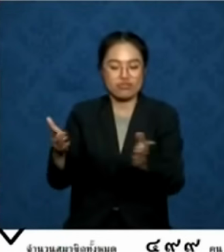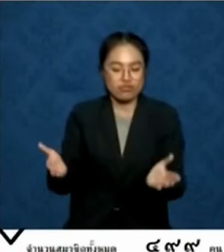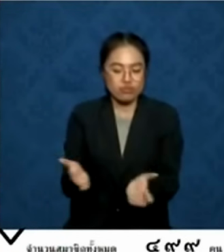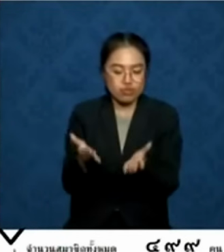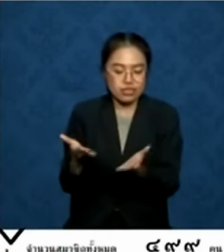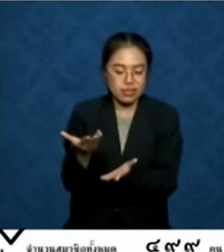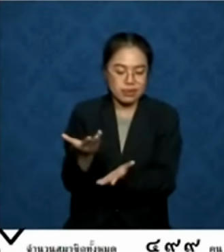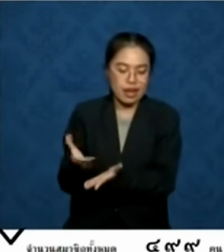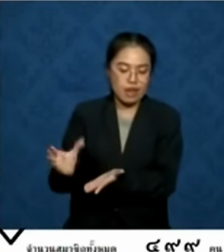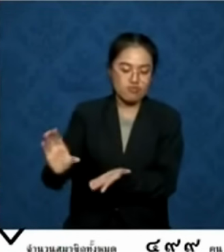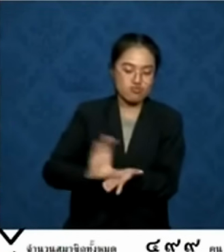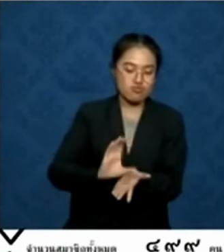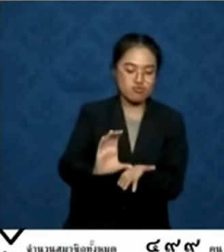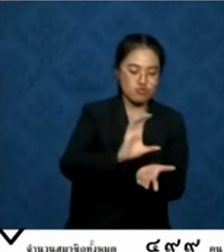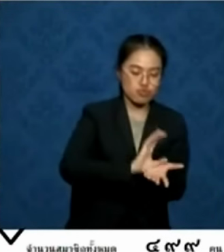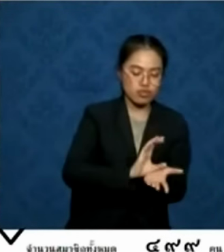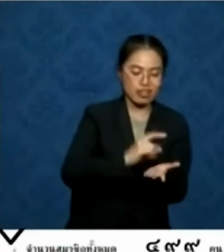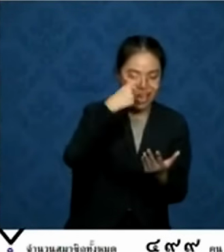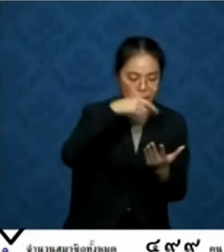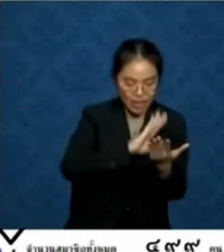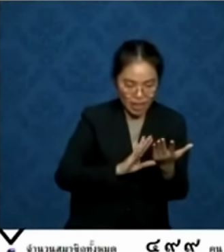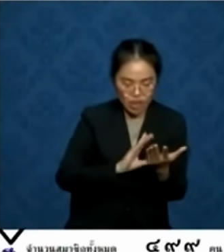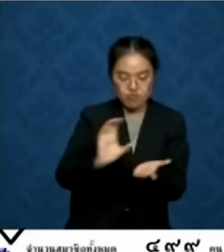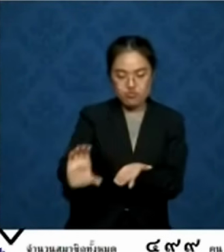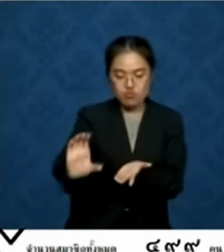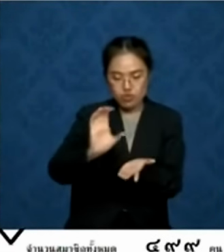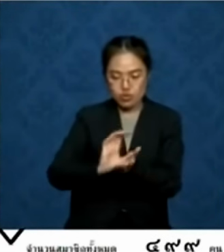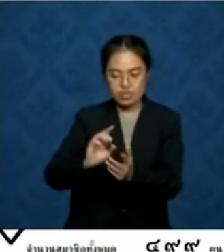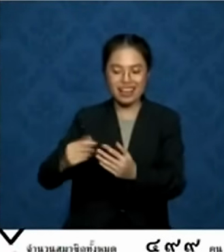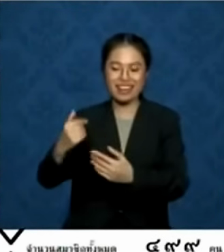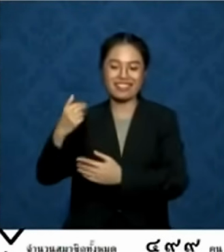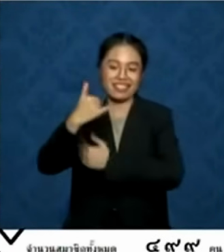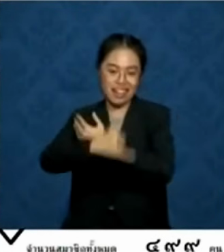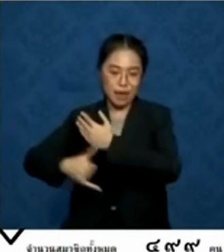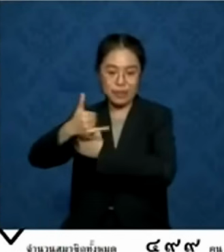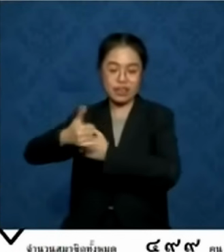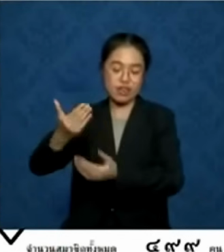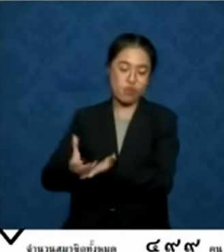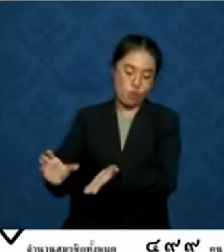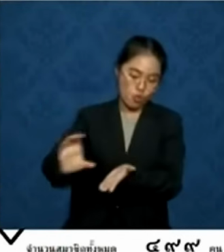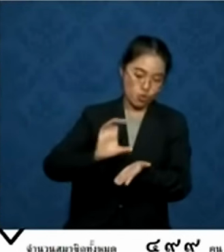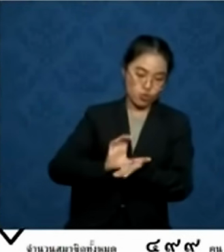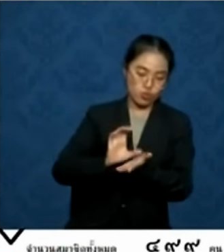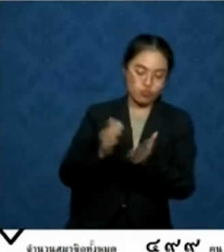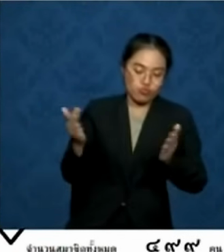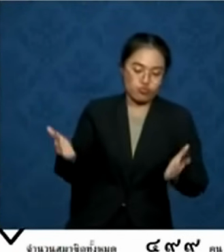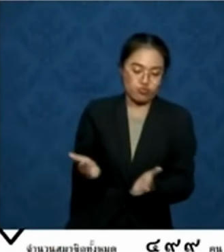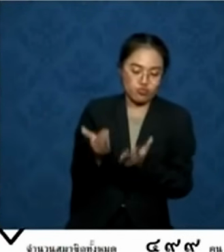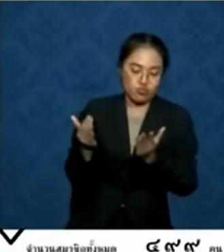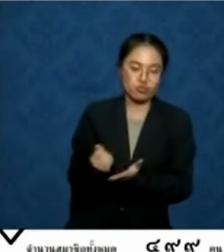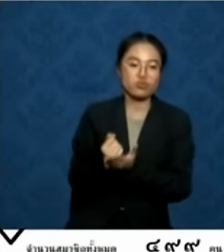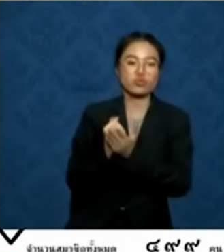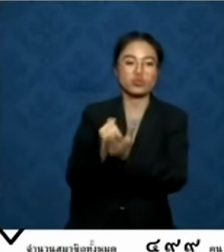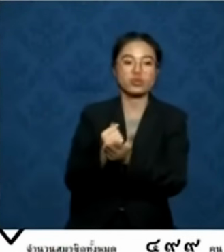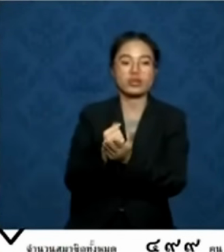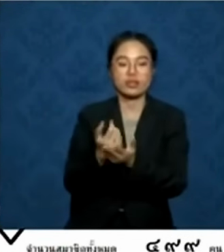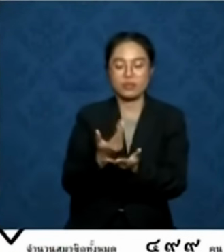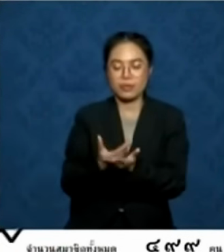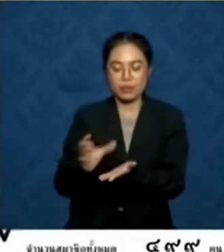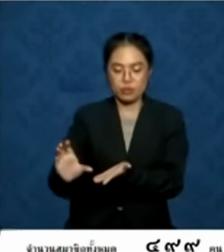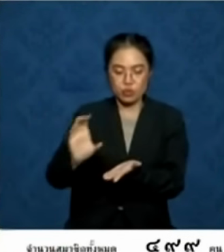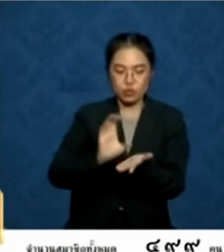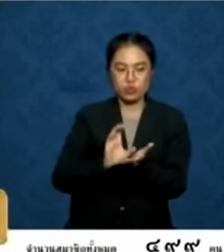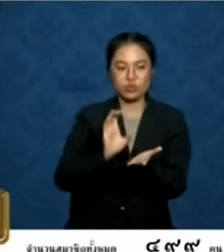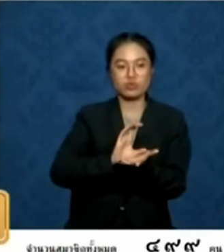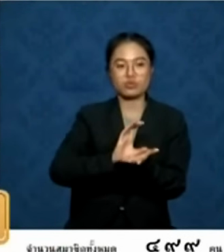การลงทุนในประเทศและในต่างประเทศอันจะส่งผลให้มูลค่าการลงทุนที่ได้รับบัตรส่งเสริมไม่น้อยกว่